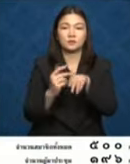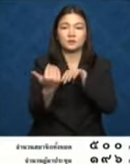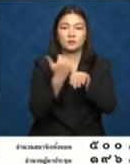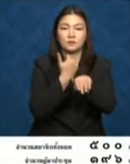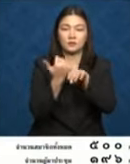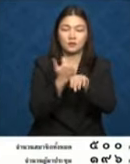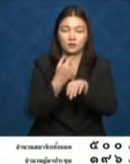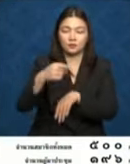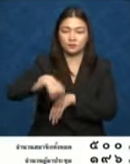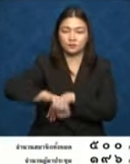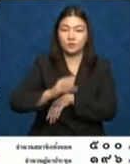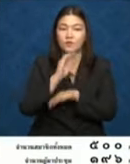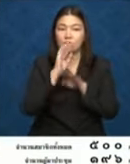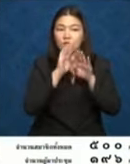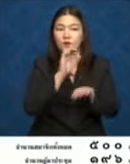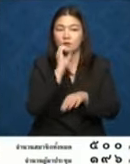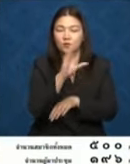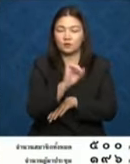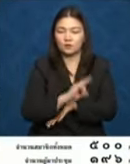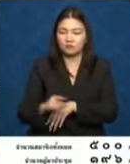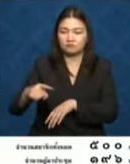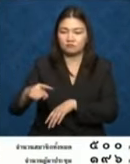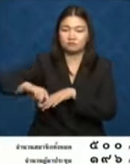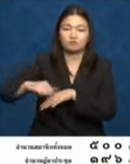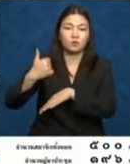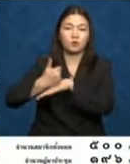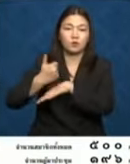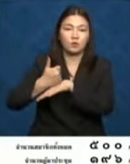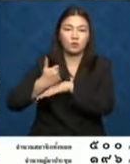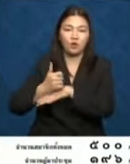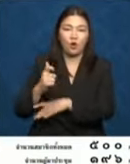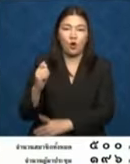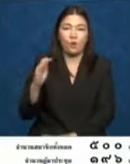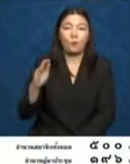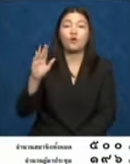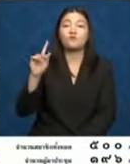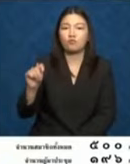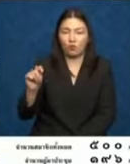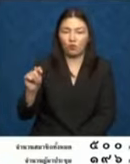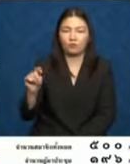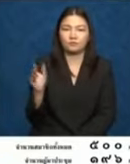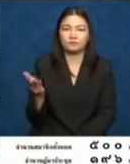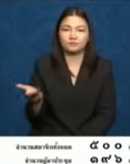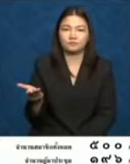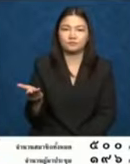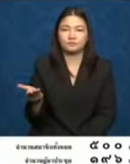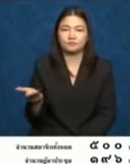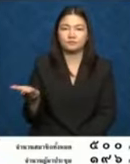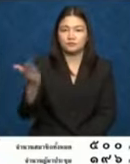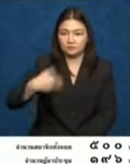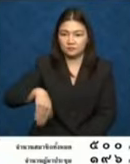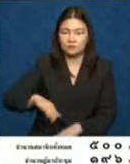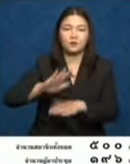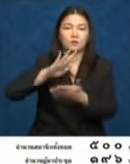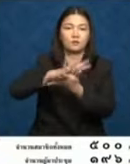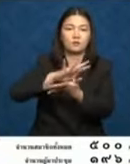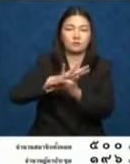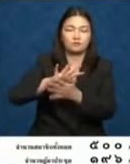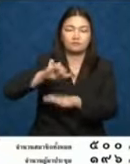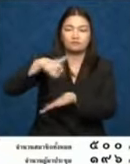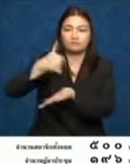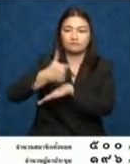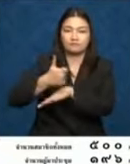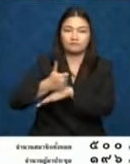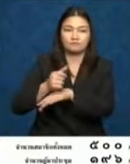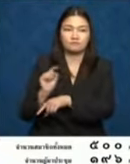จากนายเรืองยศอินทรธรรมนายกองค์การบริหารส่วนตำบลสว่างพร้อมด้วยผู้อำนวยการโรงเรียนบ้านง่อนหนอง